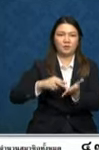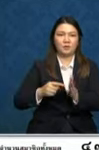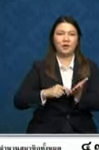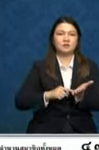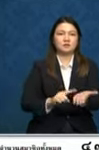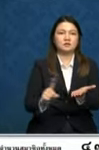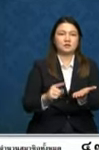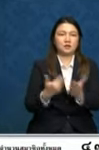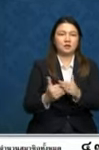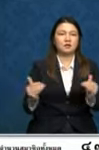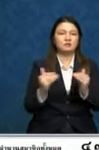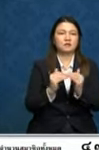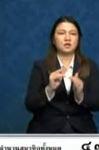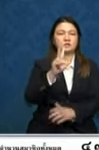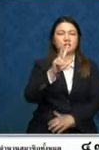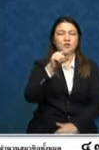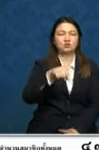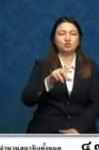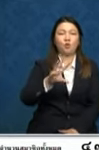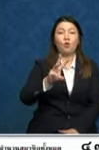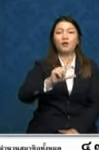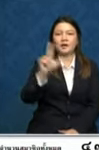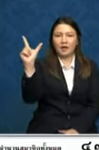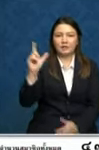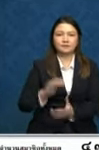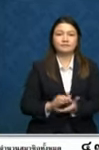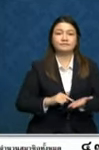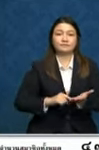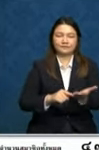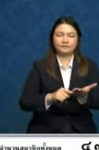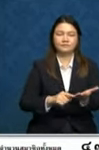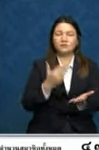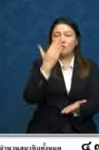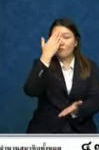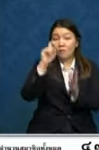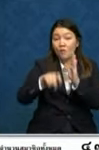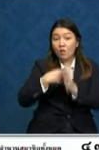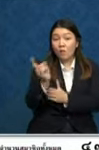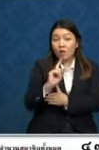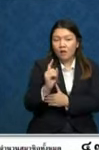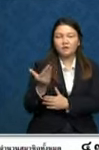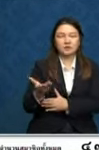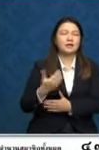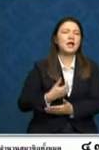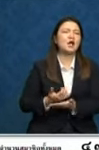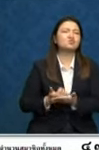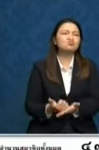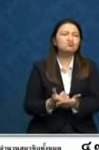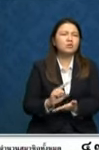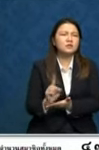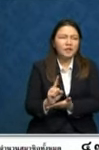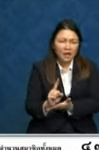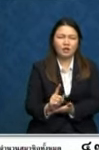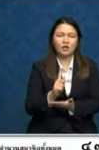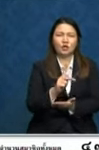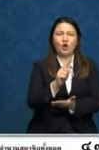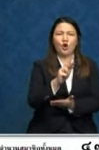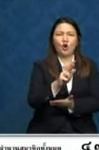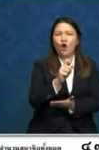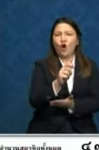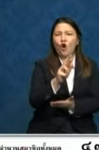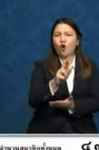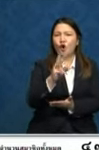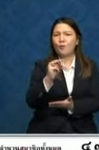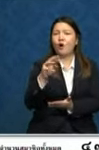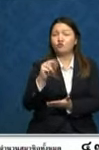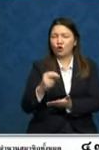มาเท่ากันอยู่ที่ปีละ 3.6 ล้านบาทโดยให้เหตุผลว่าเพื่อเพิ่มศักยภาพของกรมน.ให้สามารถบริการประ